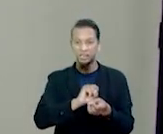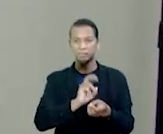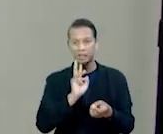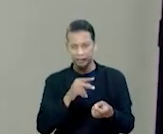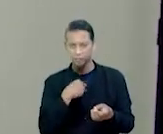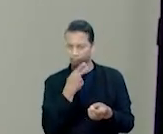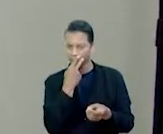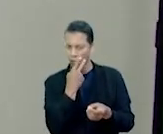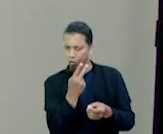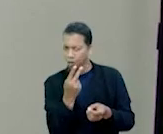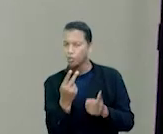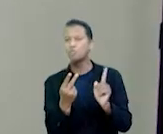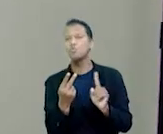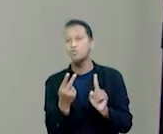bagaimana